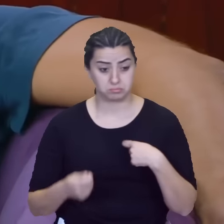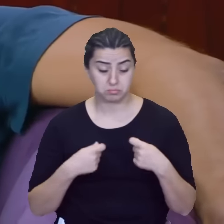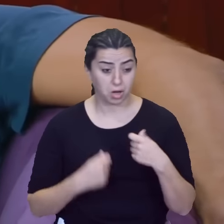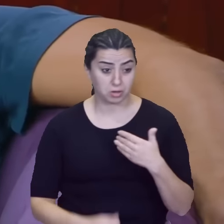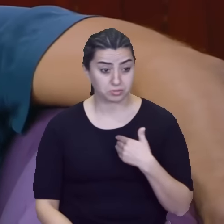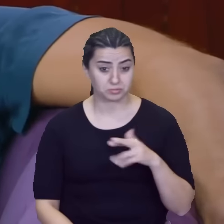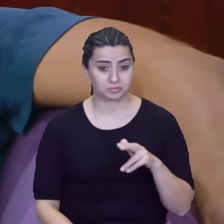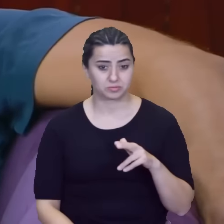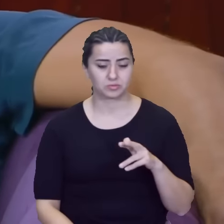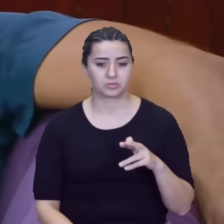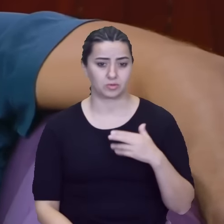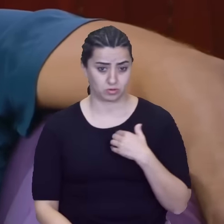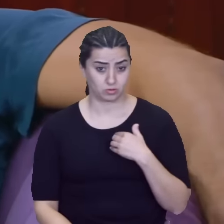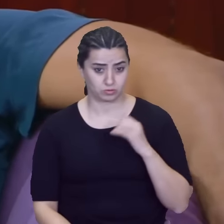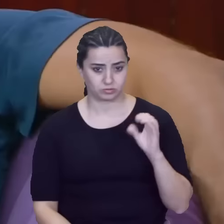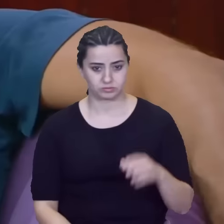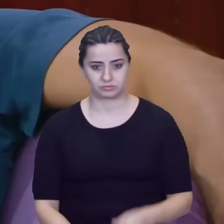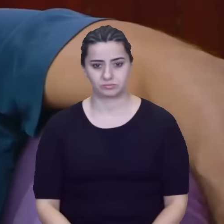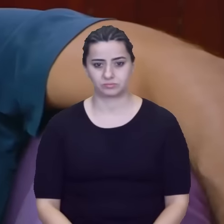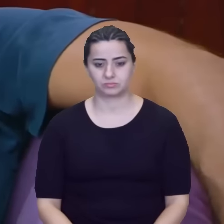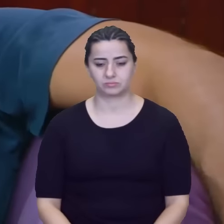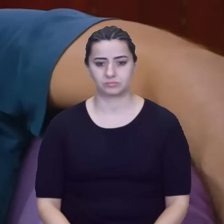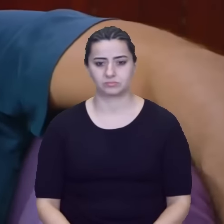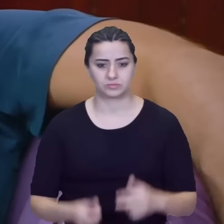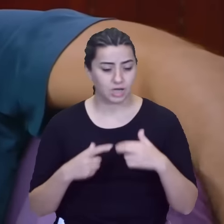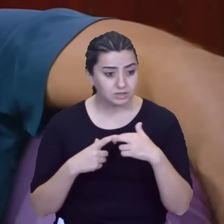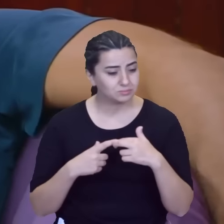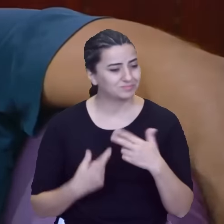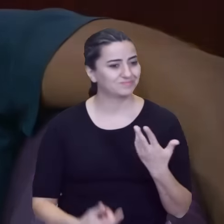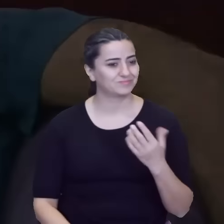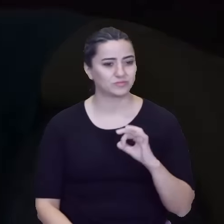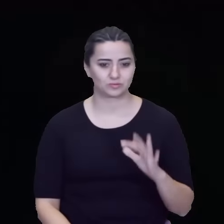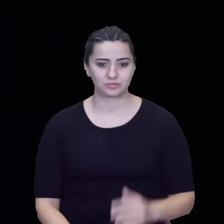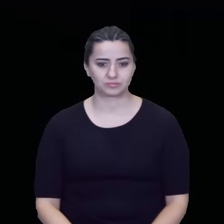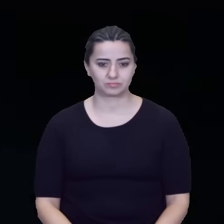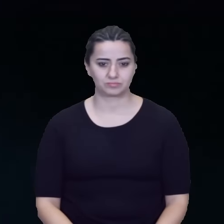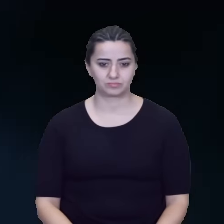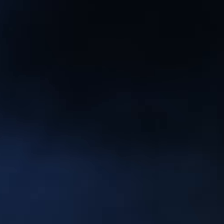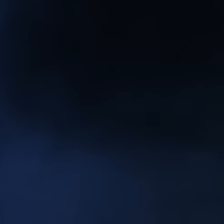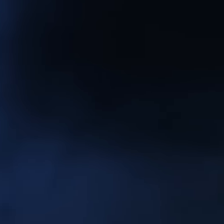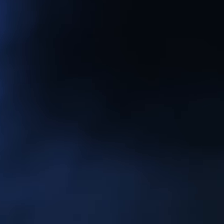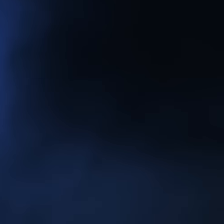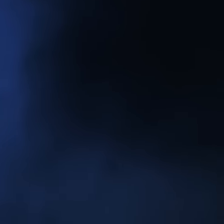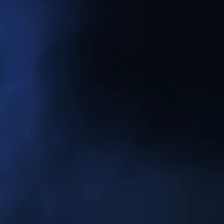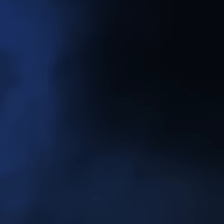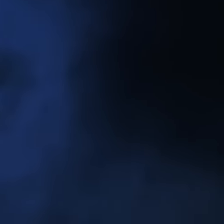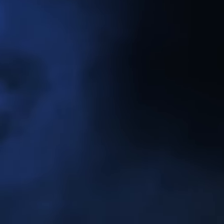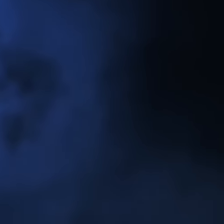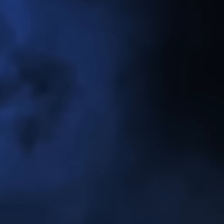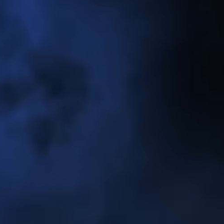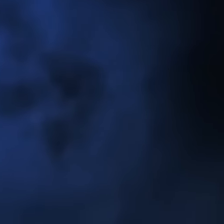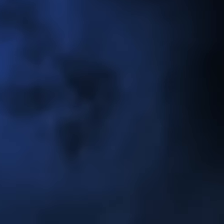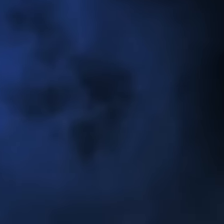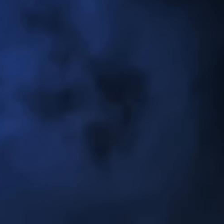ben? Gönderiyorum. Rasim Öztekin ya. Wow diye gerdan kırdı. Akşam